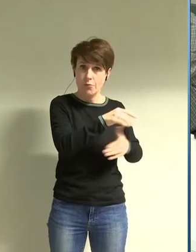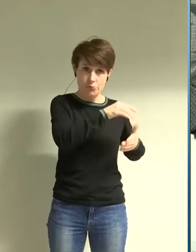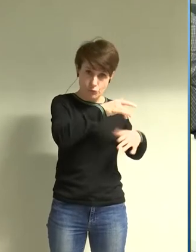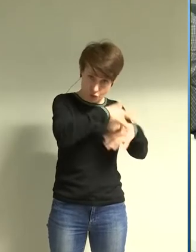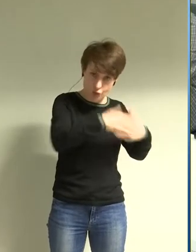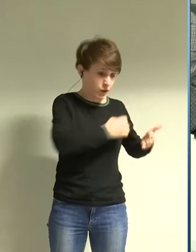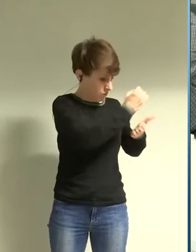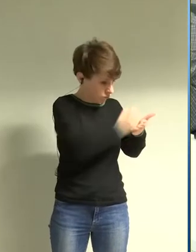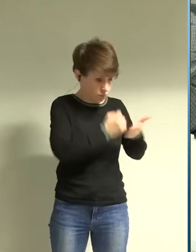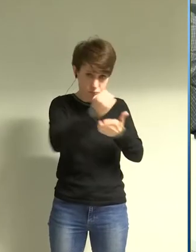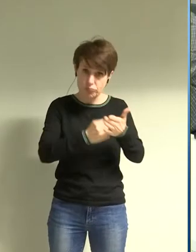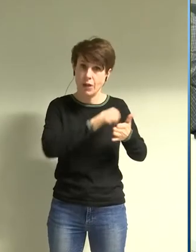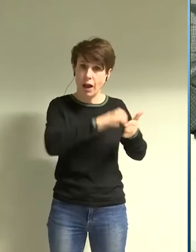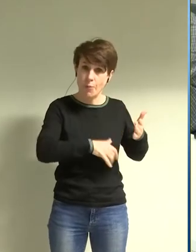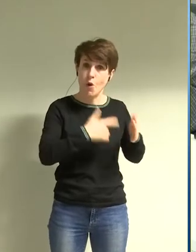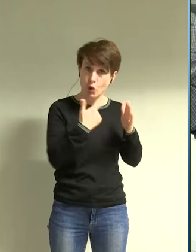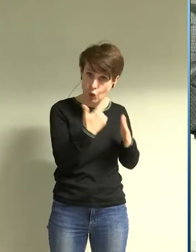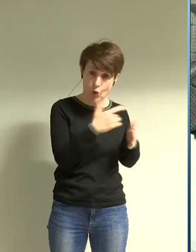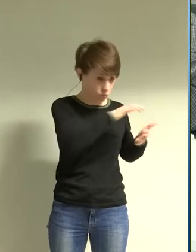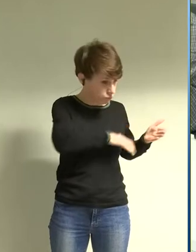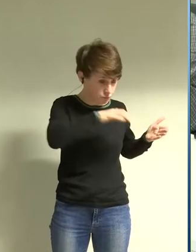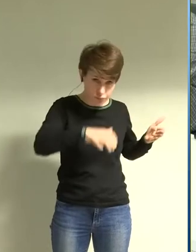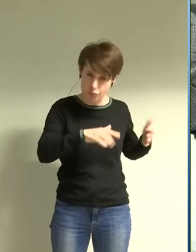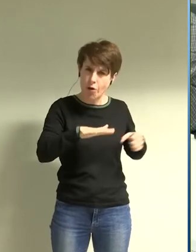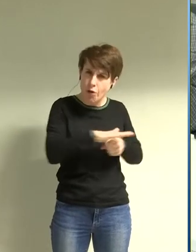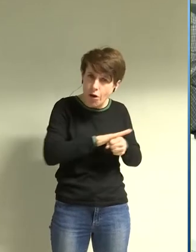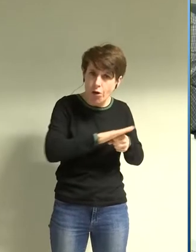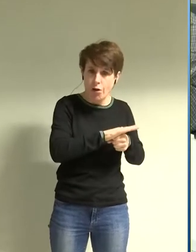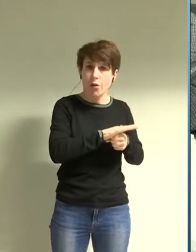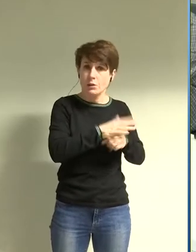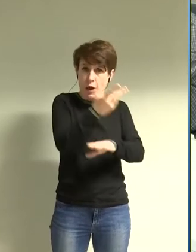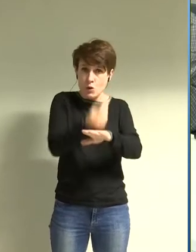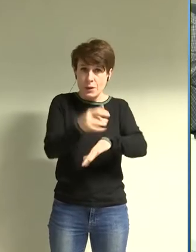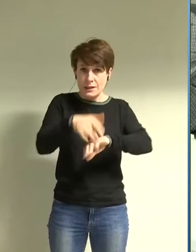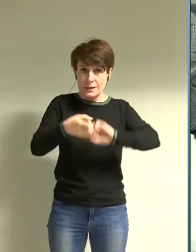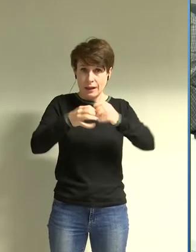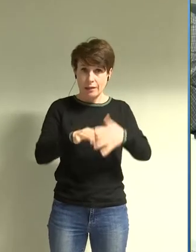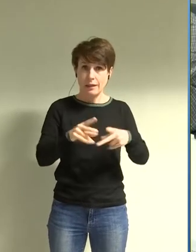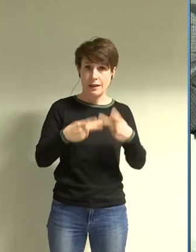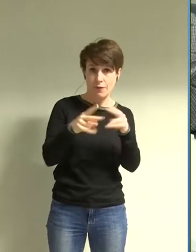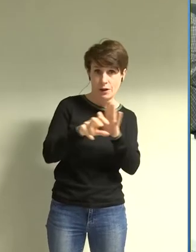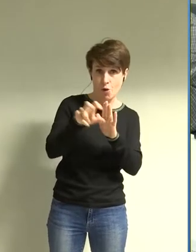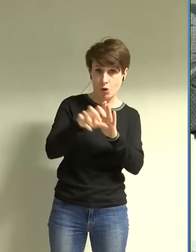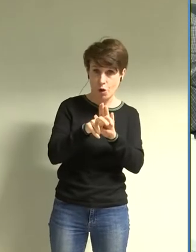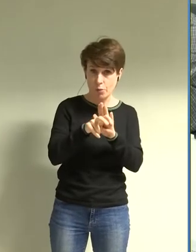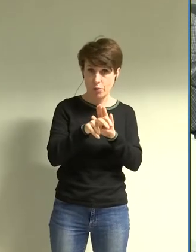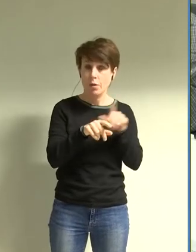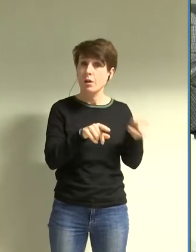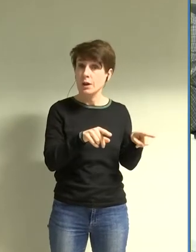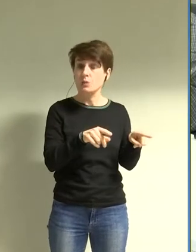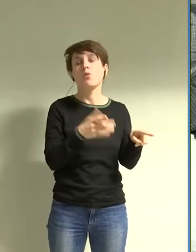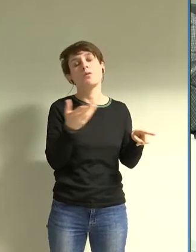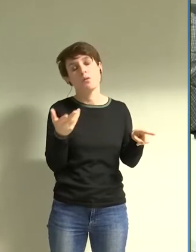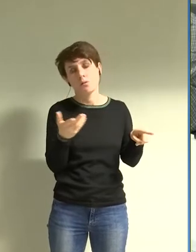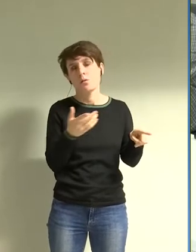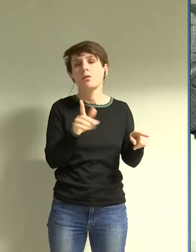sur le site de la ville de grenoble et qui ont été écrits par les services qui sont